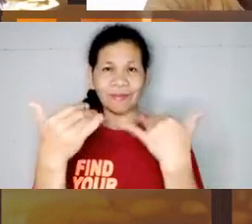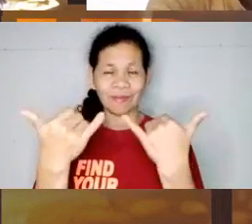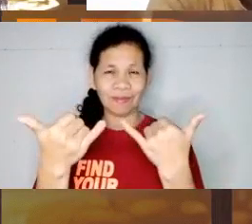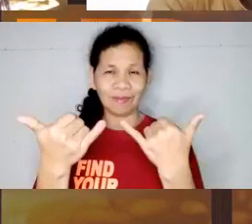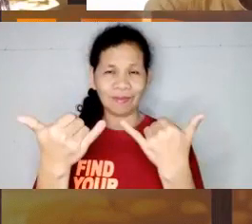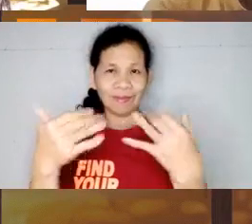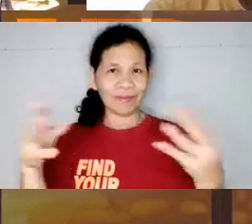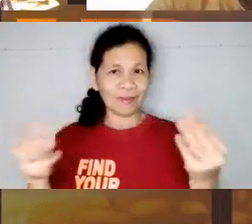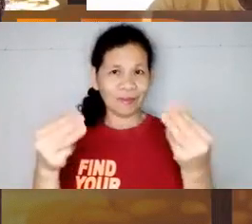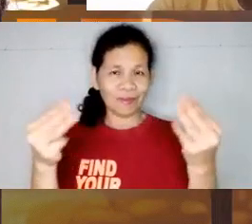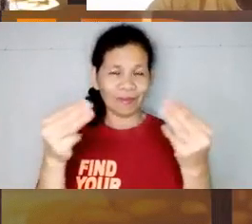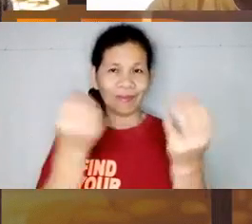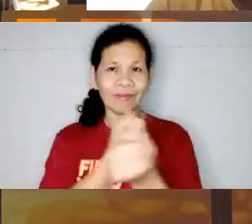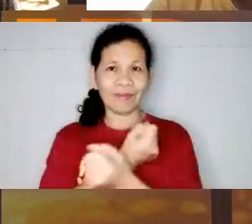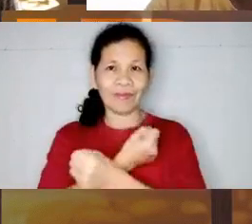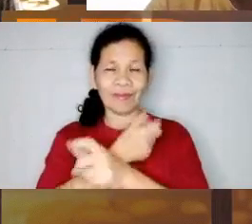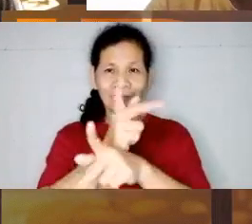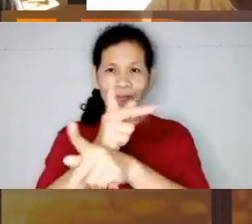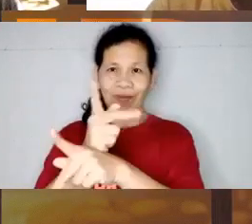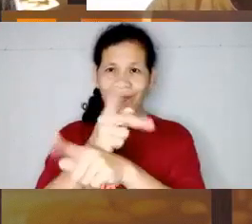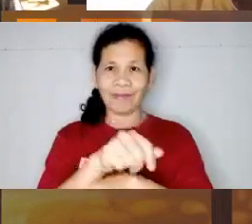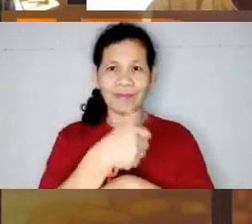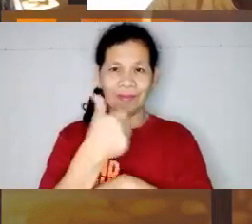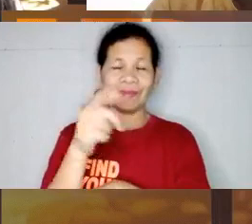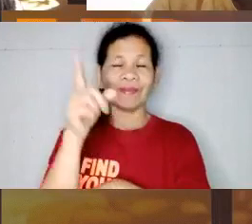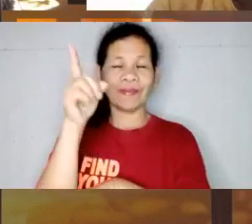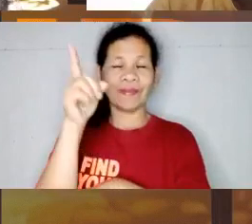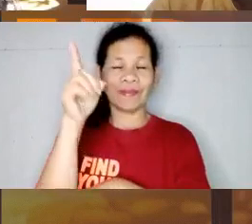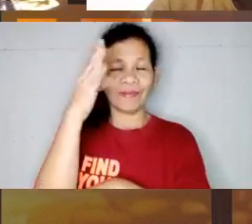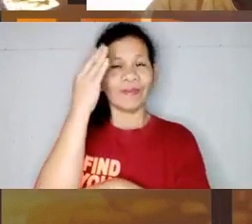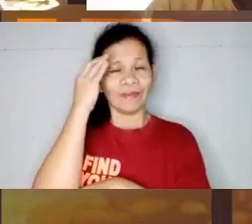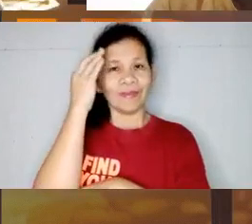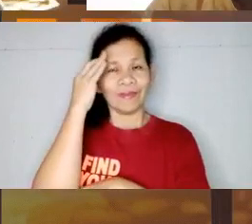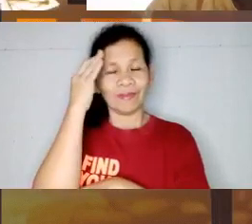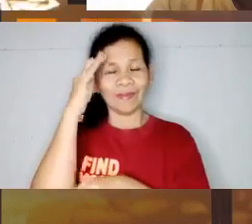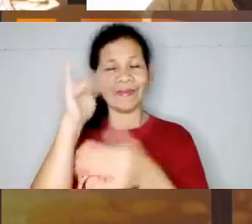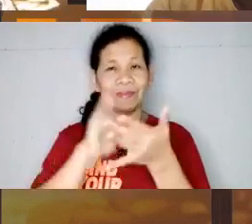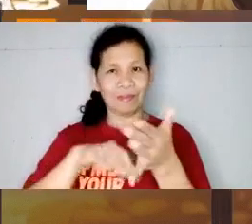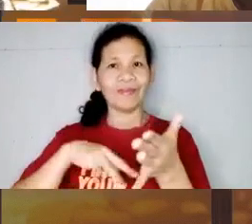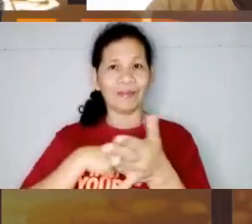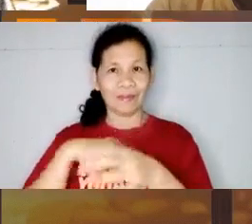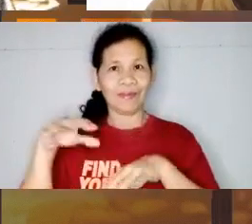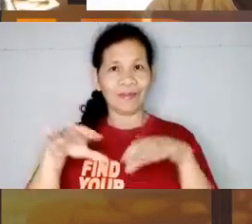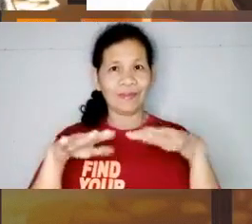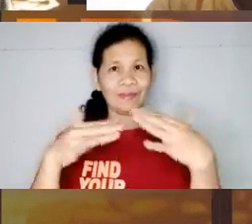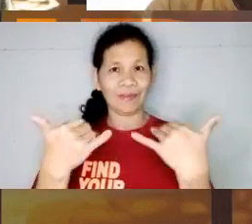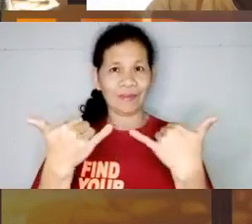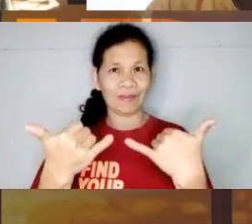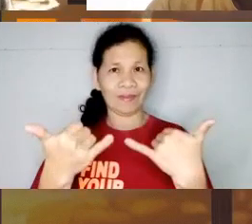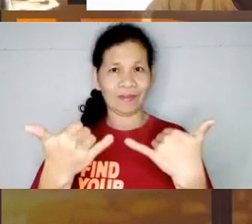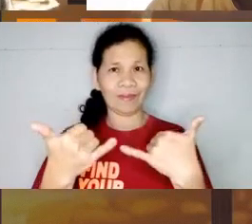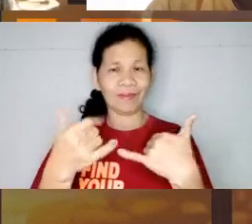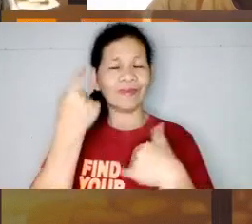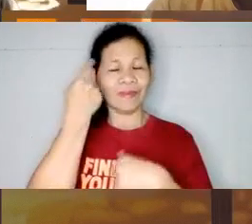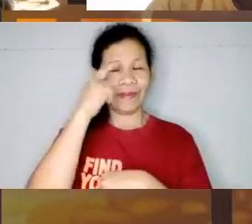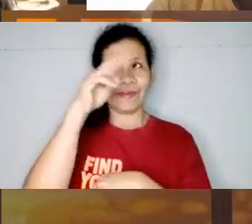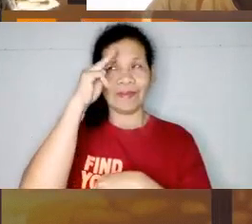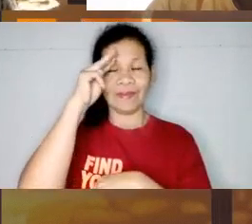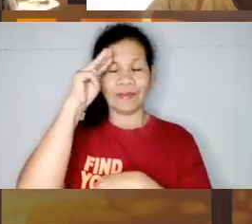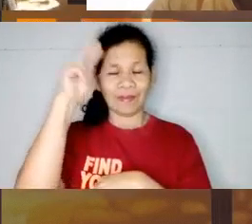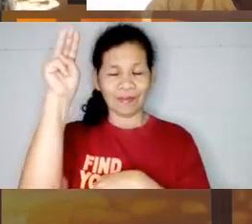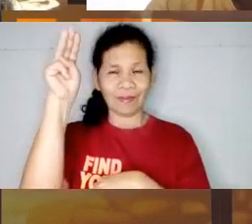pagmamahal, pagkalinga sa kapwa, alam ng Diyos kung ang ating ginagawang ito ay para po talaga sa Kanya. At we are